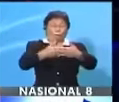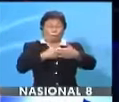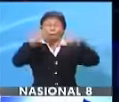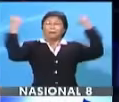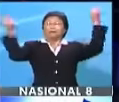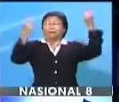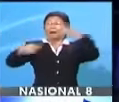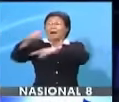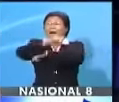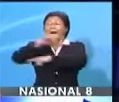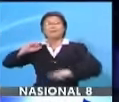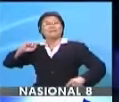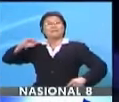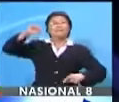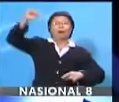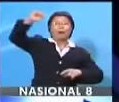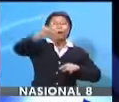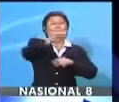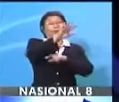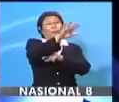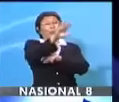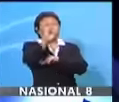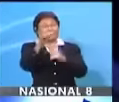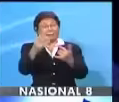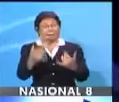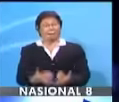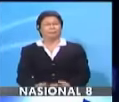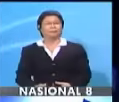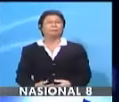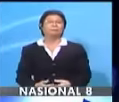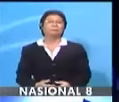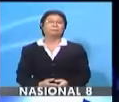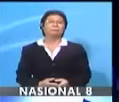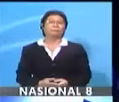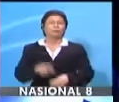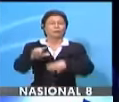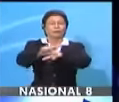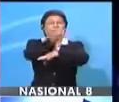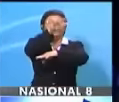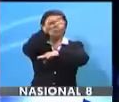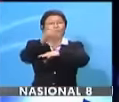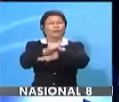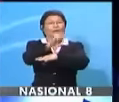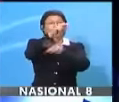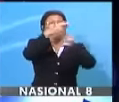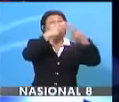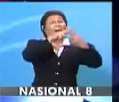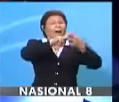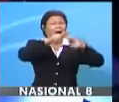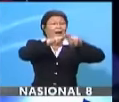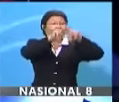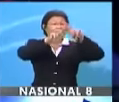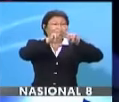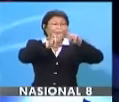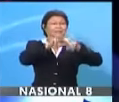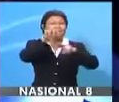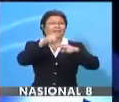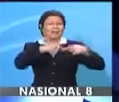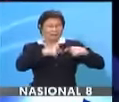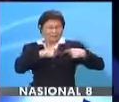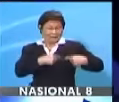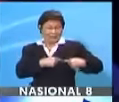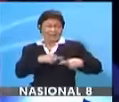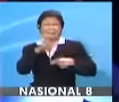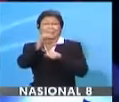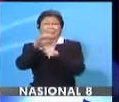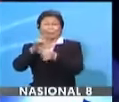Hari Kemerdekaan atau Hari Kebangsaan yang ke-58 di mana menggunakan hashtag Sehati Sejiwa at Dataran Merdeka yang